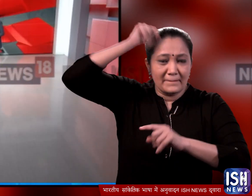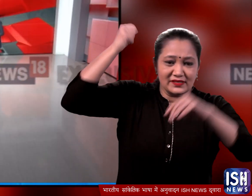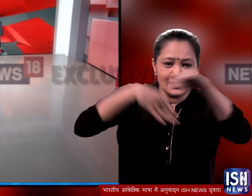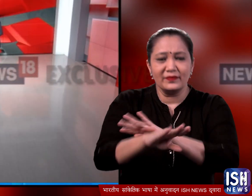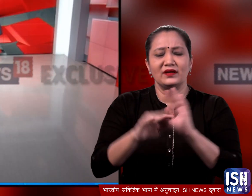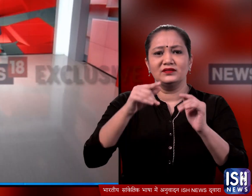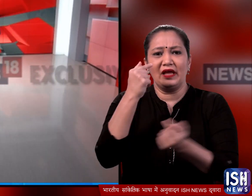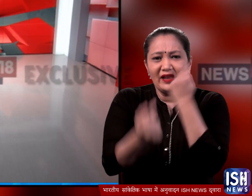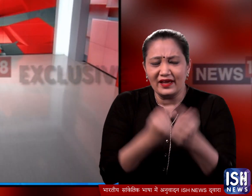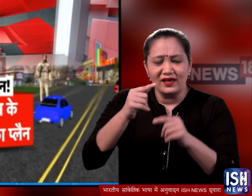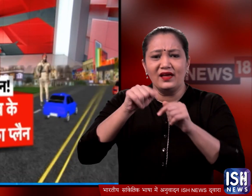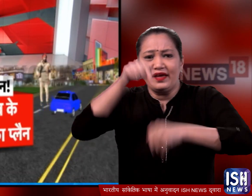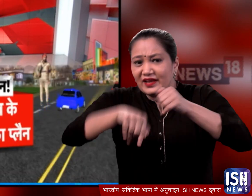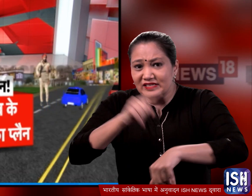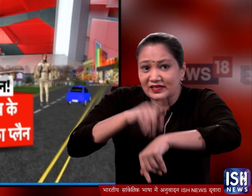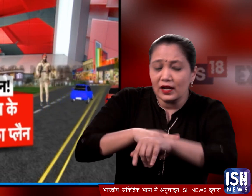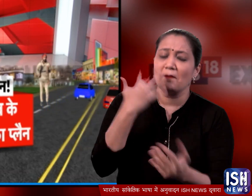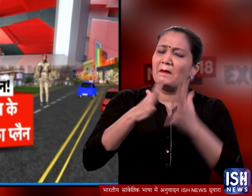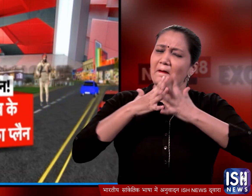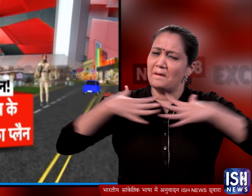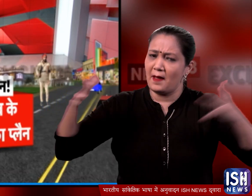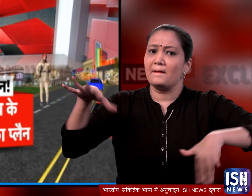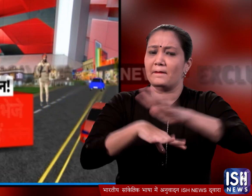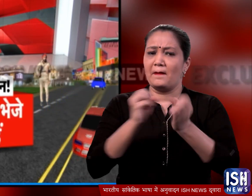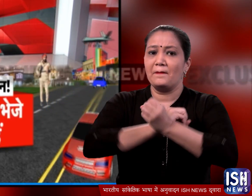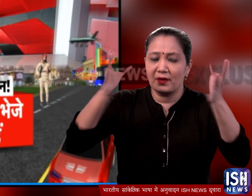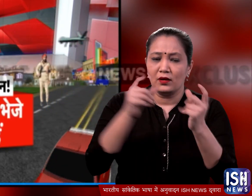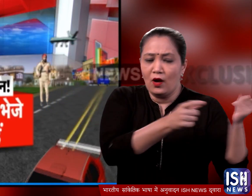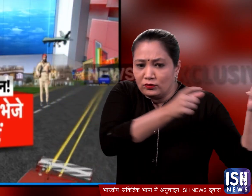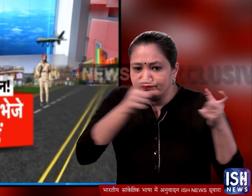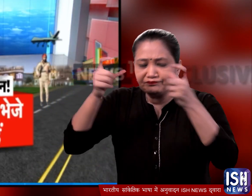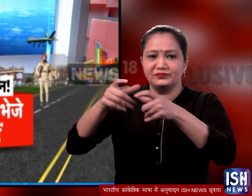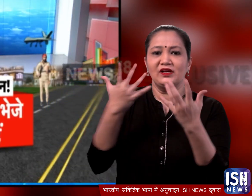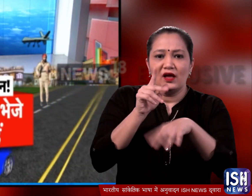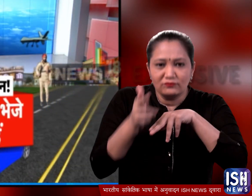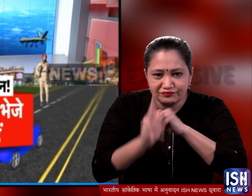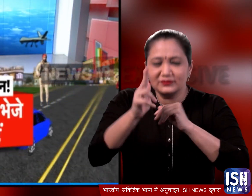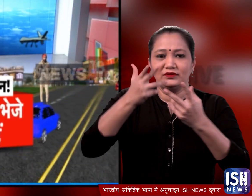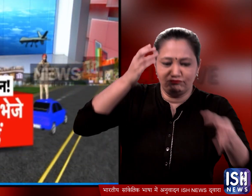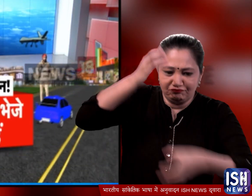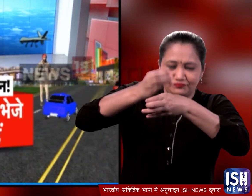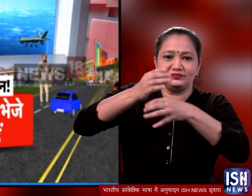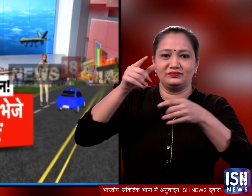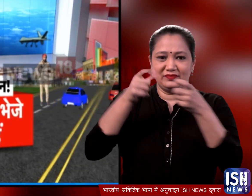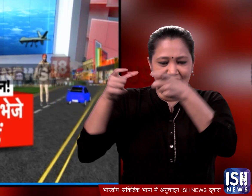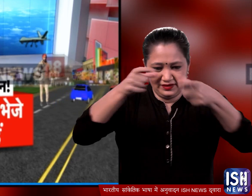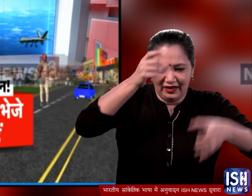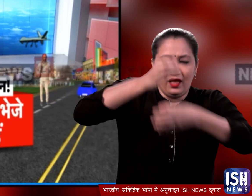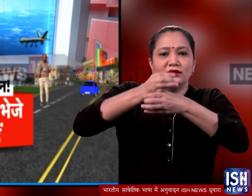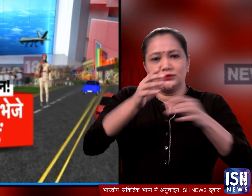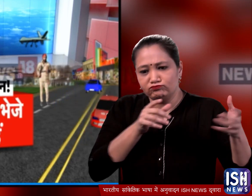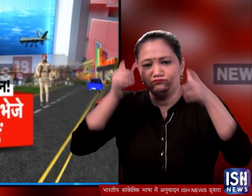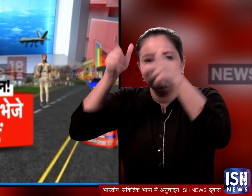में चुनाव के वक्त बड़े हमले करवाने का प्लान तैयार किया है, जिसके लिए ड्रोन के जरिए गोला बारूद और हथियार पंजाब की सीमा में भेजे जा सकते